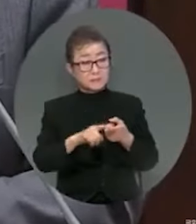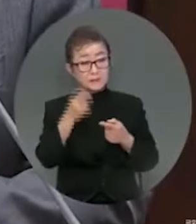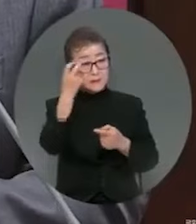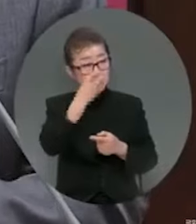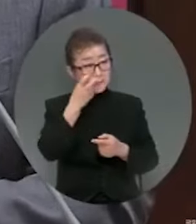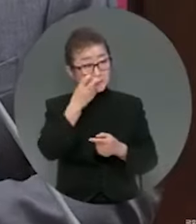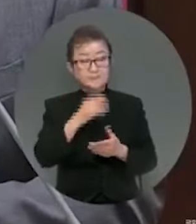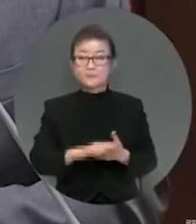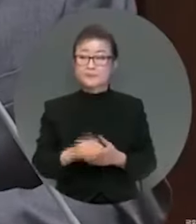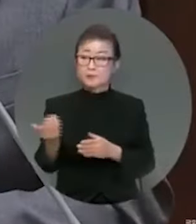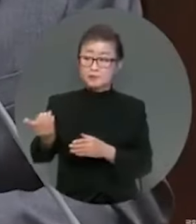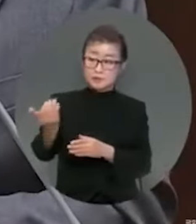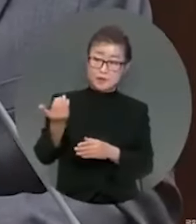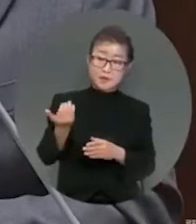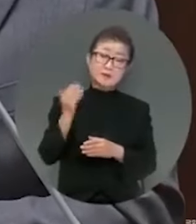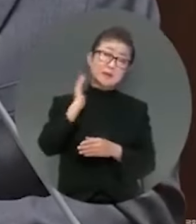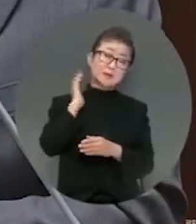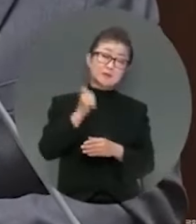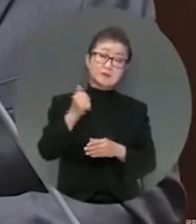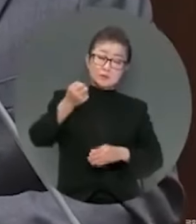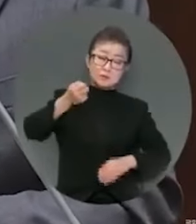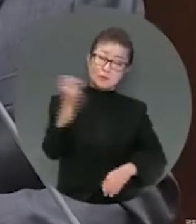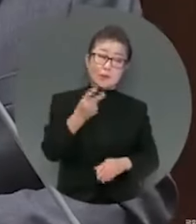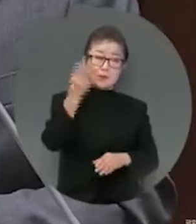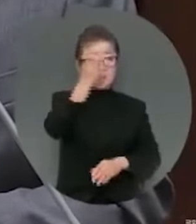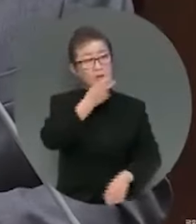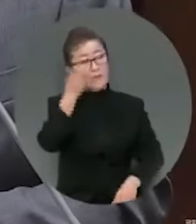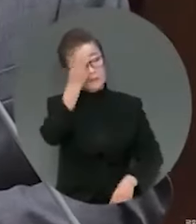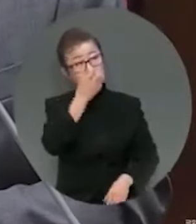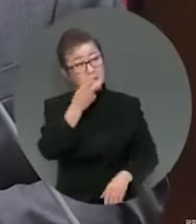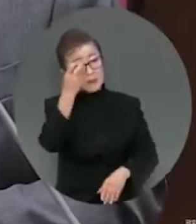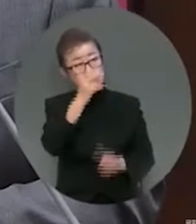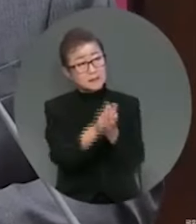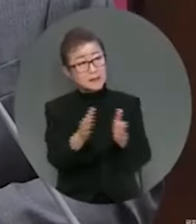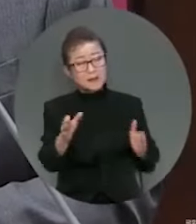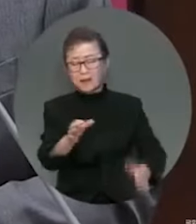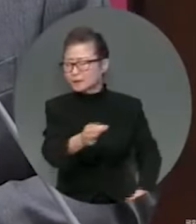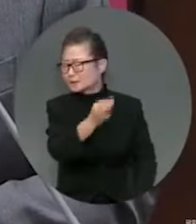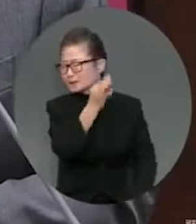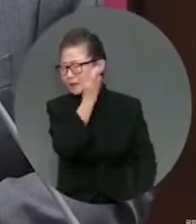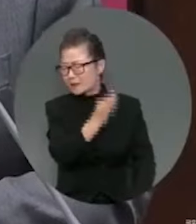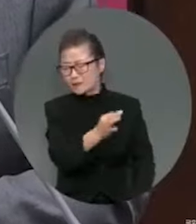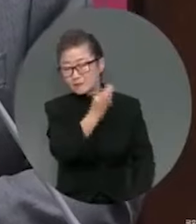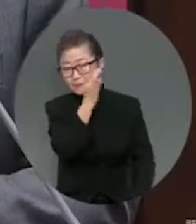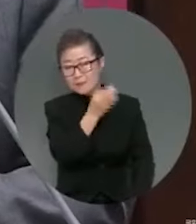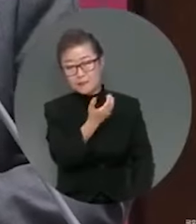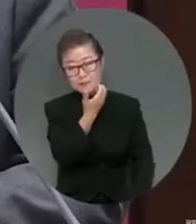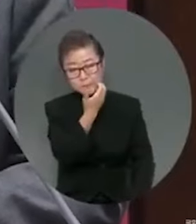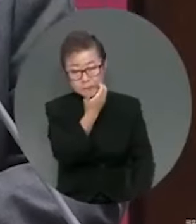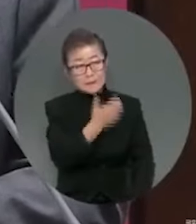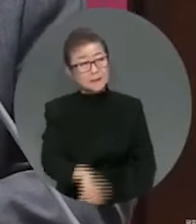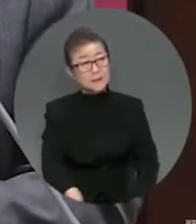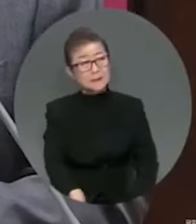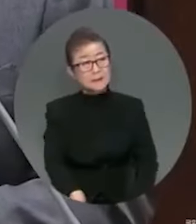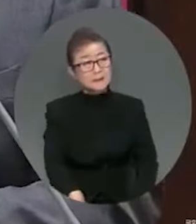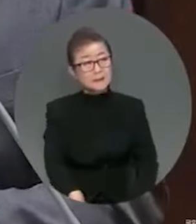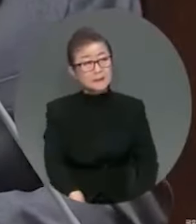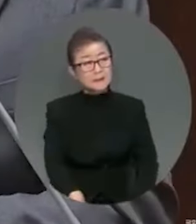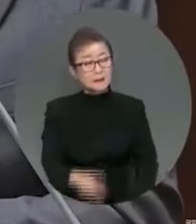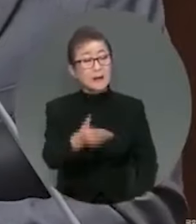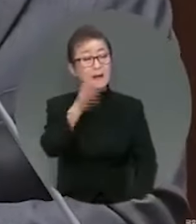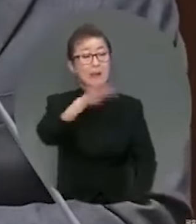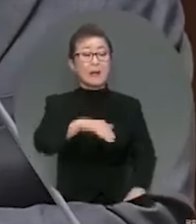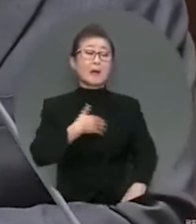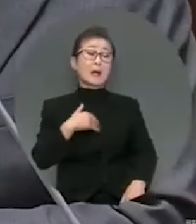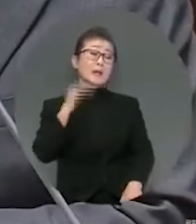대통령이 또다시 수사의 대상이 되었다는 것은 대한민국의 수치입니다. 하지만 아무리 대통령이라 할지라도 법